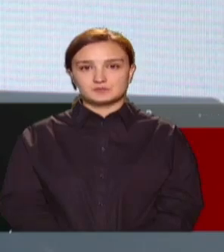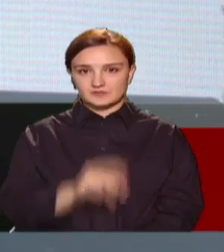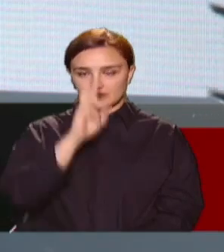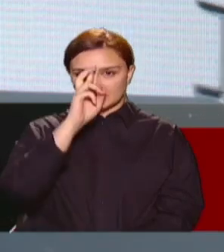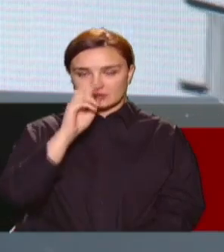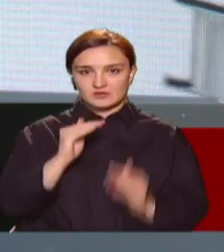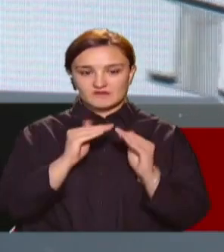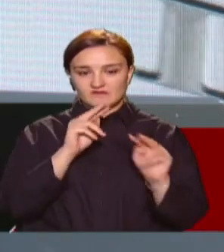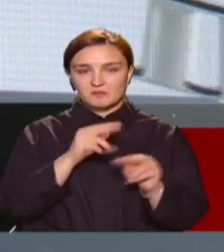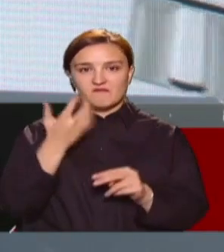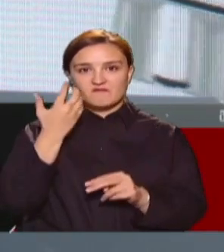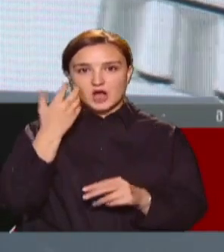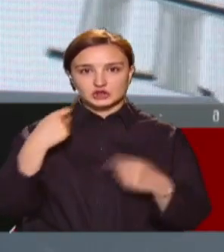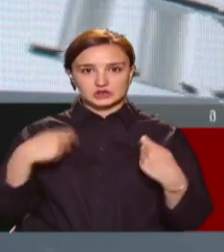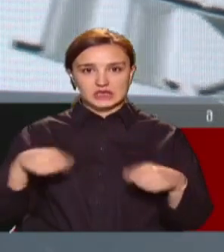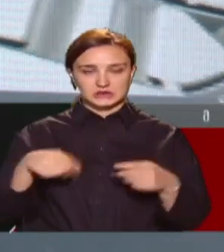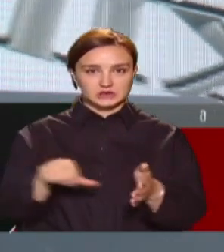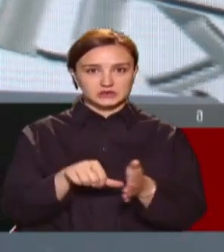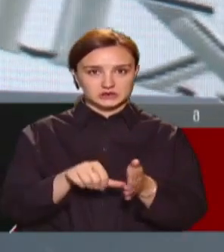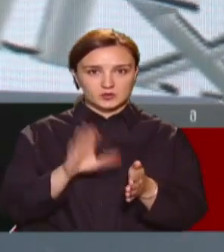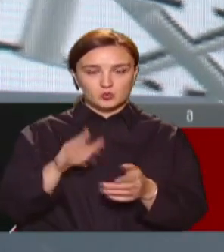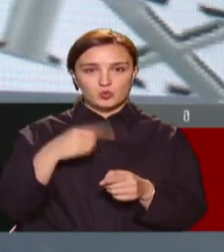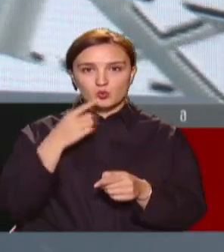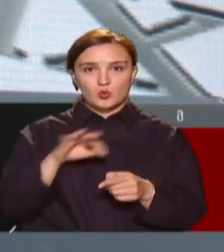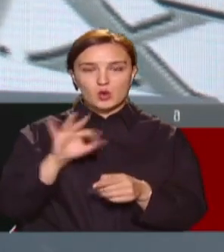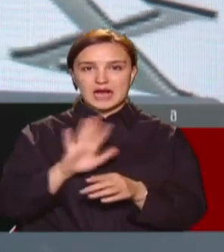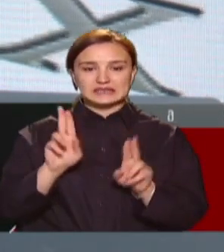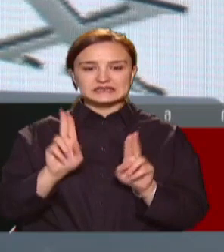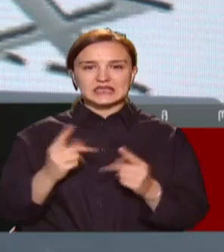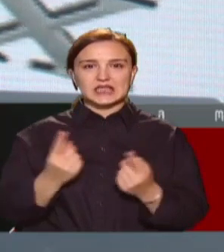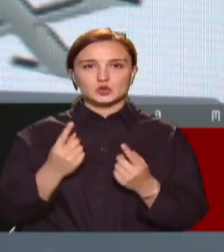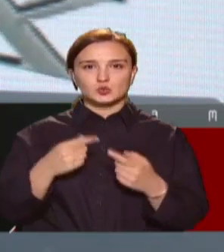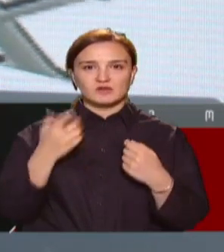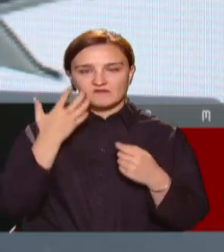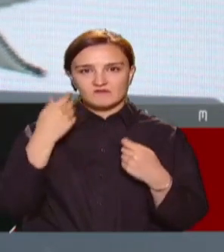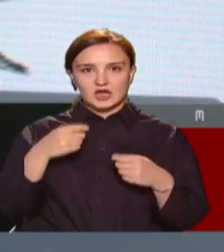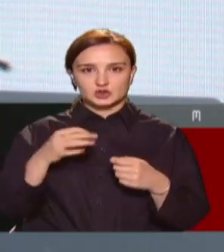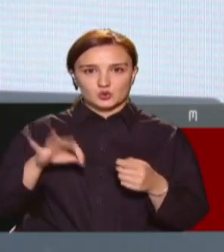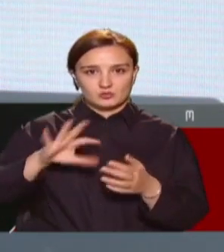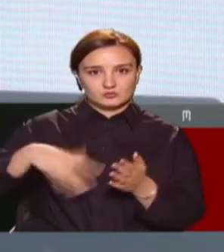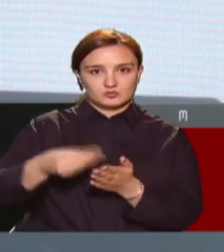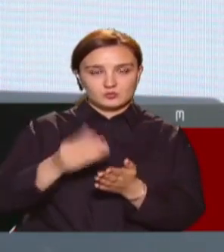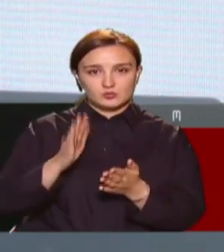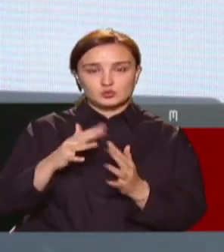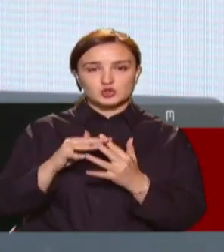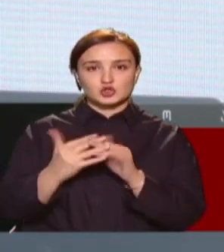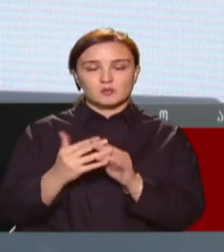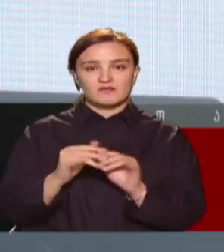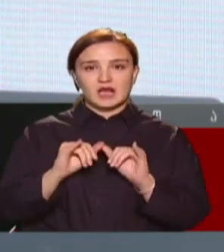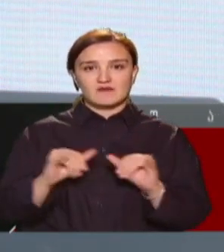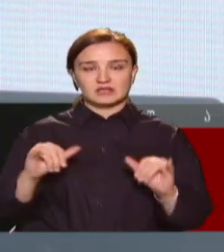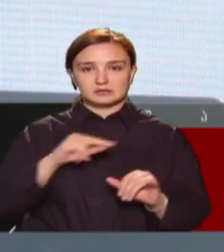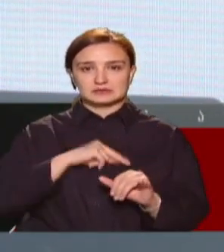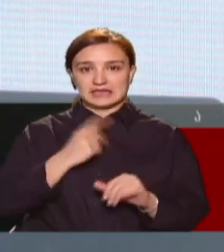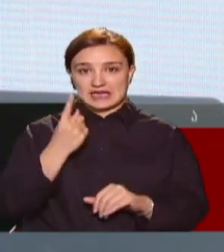სახელმწიფო ფერმერებს ვაშლის რეალიზაციაში დაეხმარება. საუბარია არასტანდარტული ვაშლის სუბსიდირებაზე. პროგრამის მიხედვით სოფლის განვითარების სააგენტო